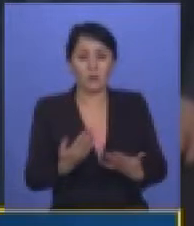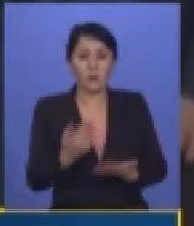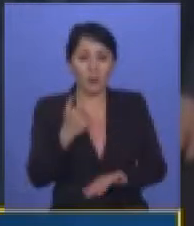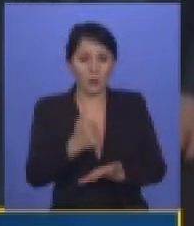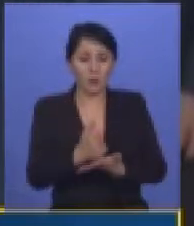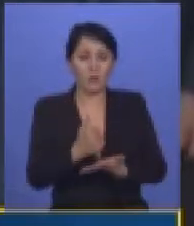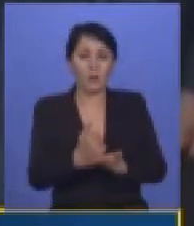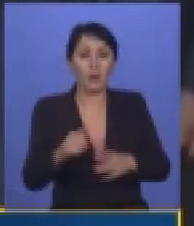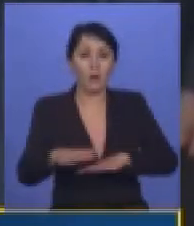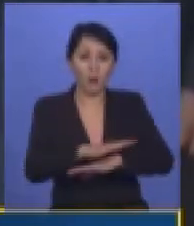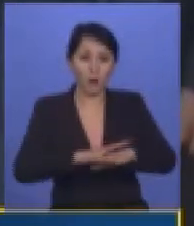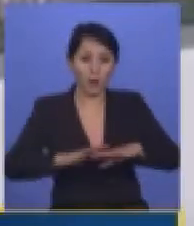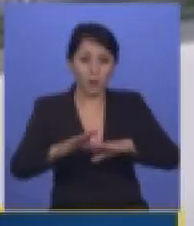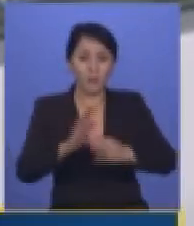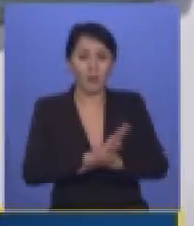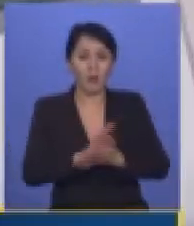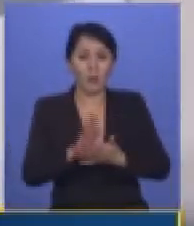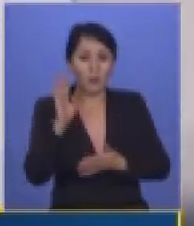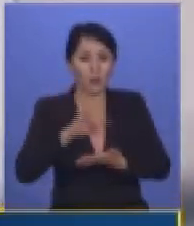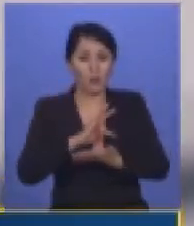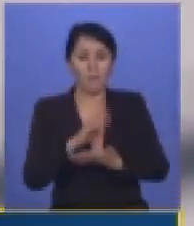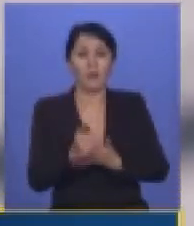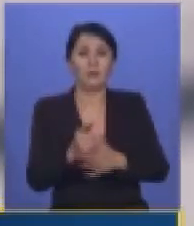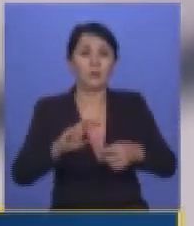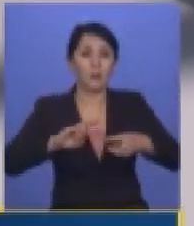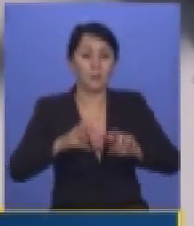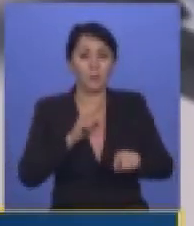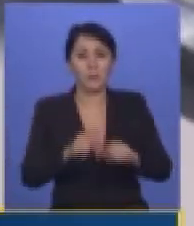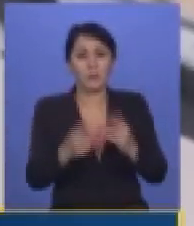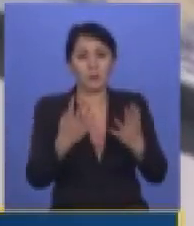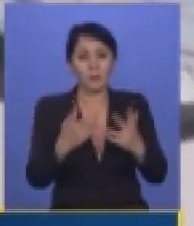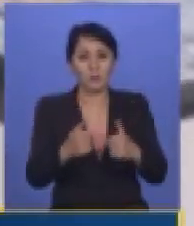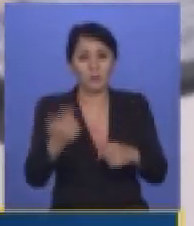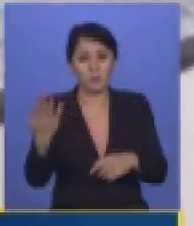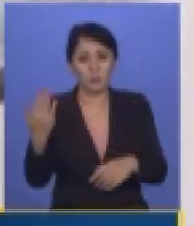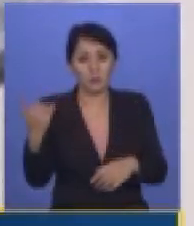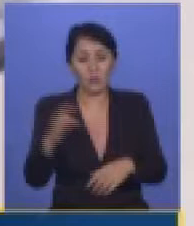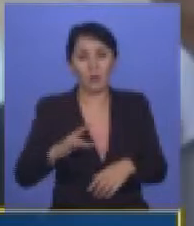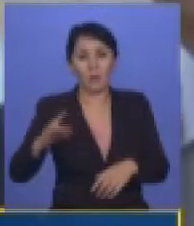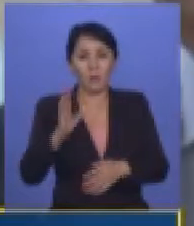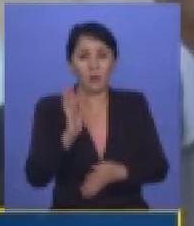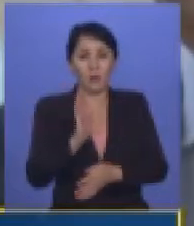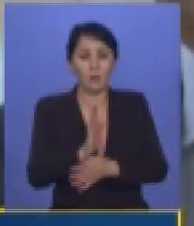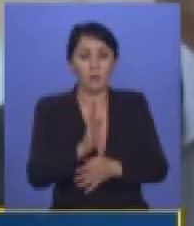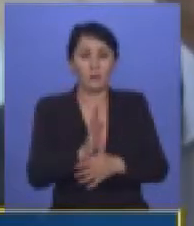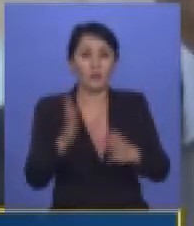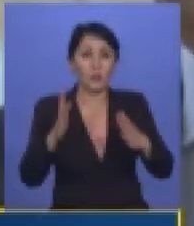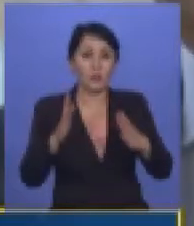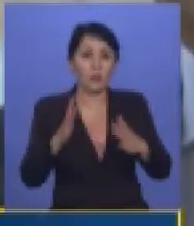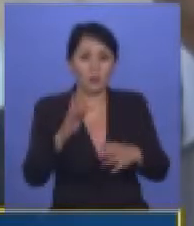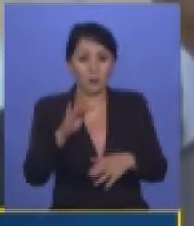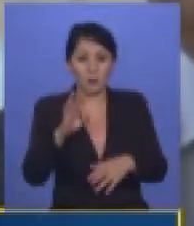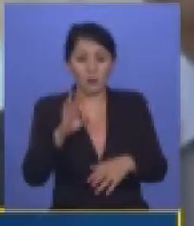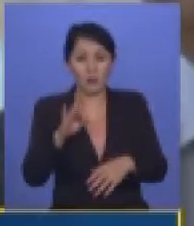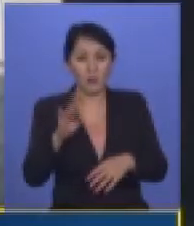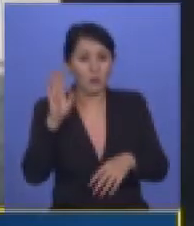Ең бастысы халықты таза ауыз сумен қамту. Президент бұл мәселені тез арада шешуді былтыр өңірге келгенде тапсырған. Енді Үйтас Айдос су